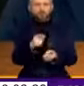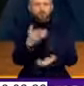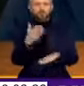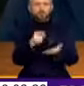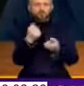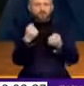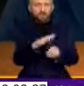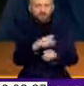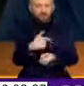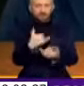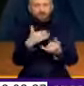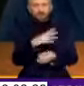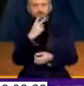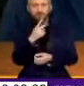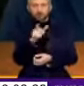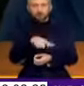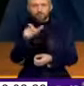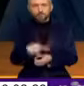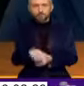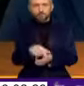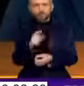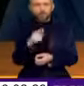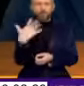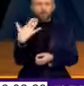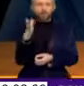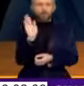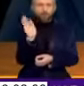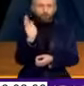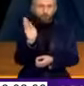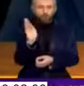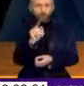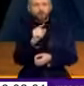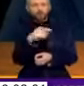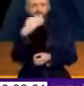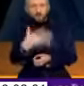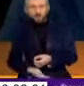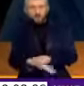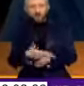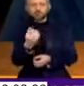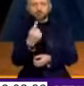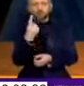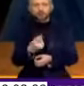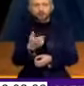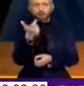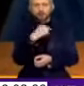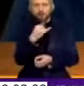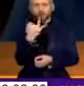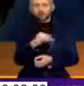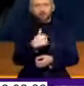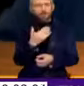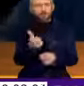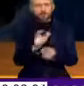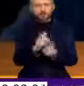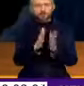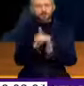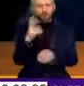не їздите, але я сьогодні бачив, люди, того рука трясеться, те й випадає. І ще одне, дуже, пане Юрій, я вас дуже прошу,